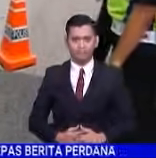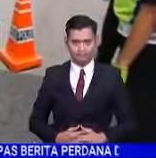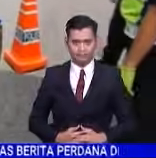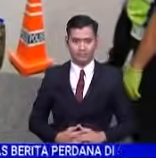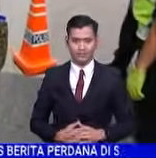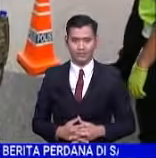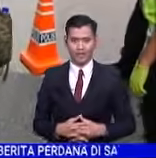hai hai